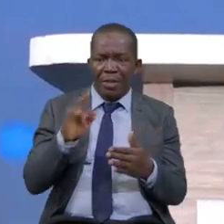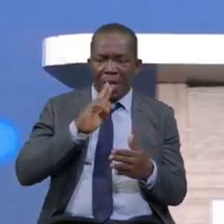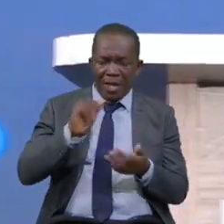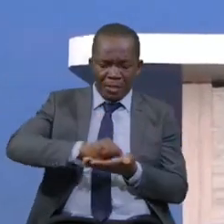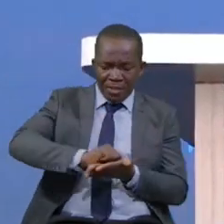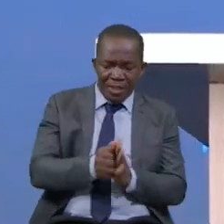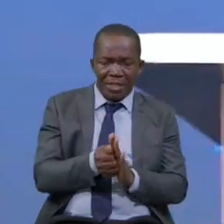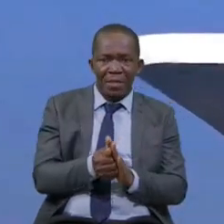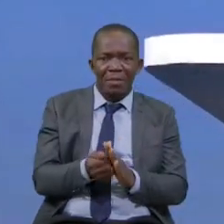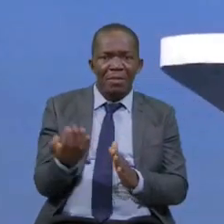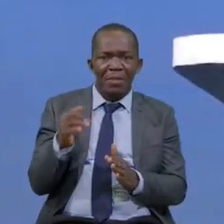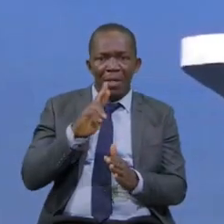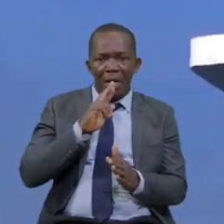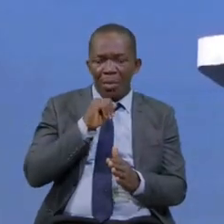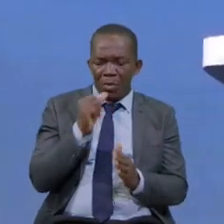grandissent pas.